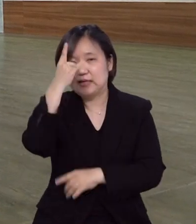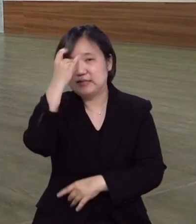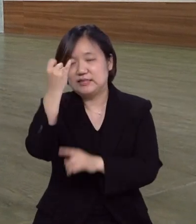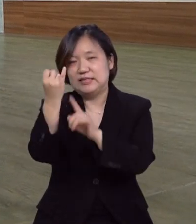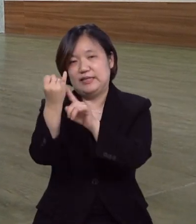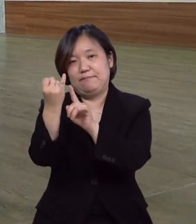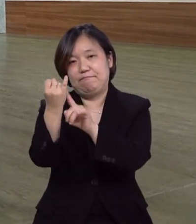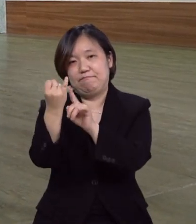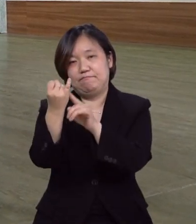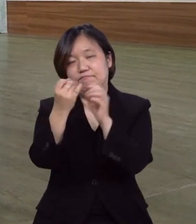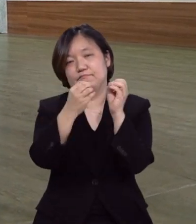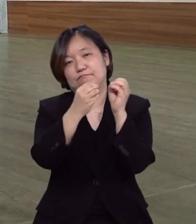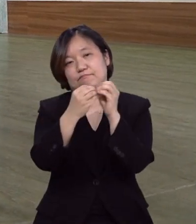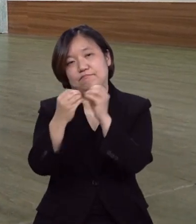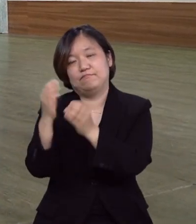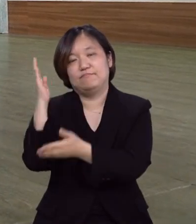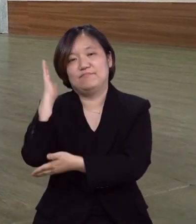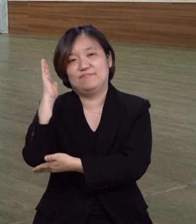되겠습니다